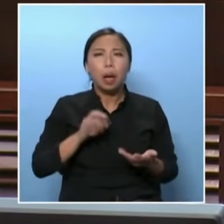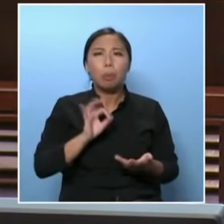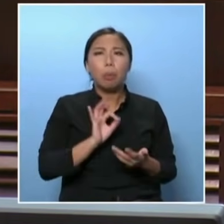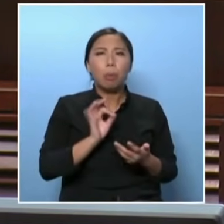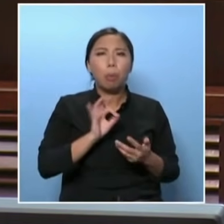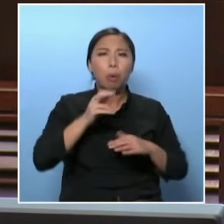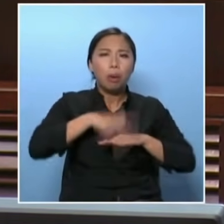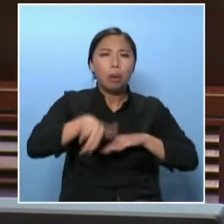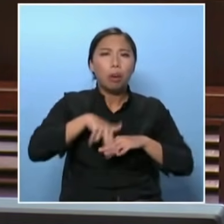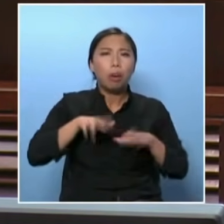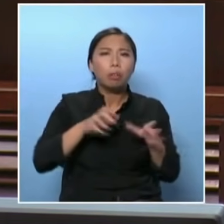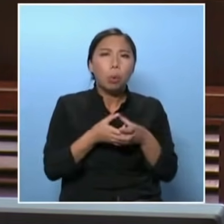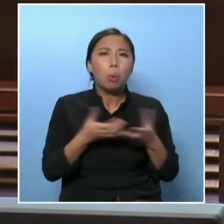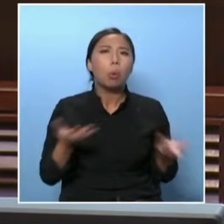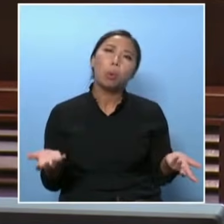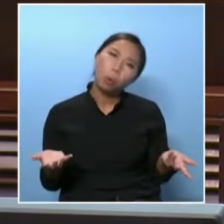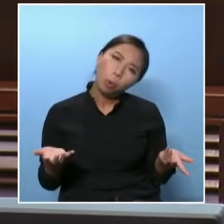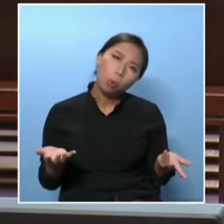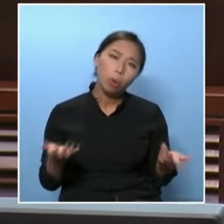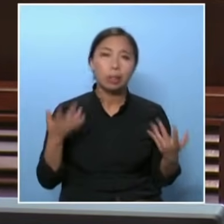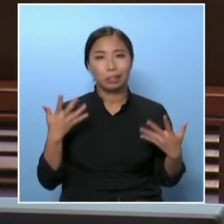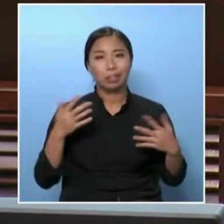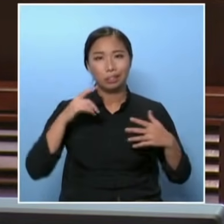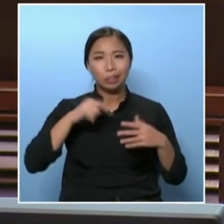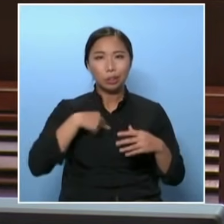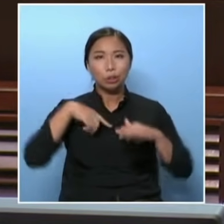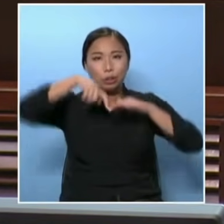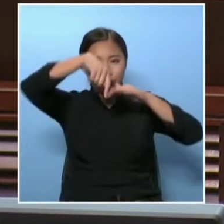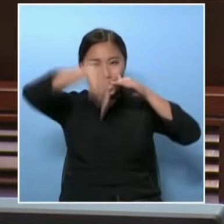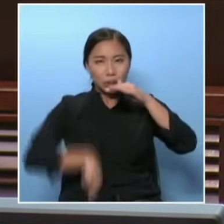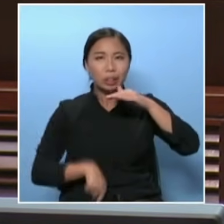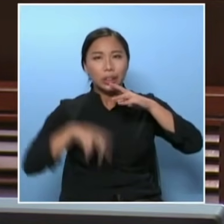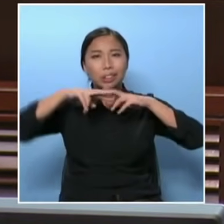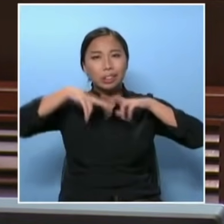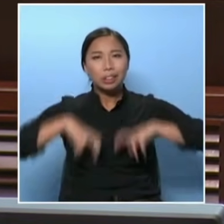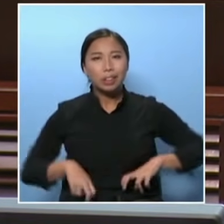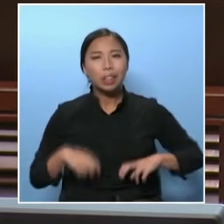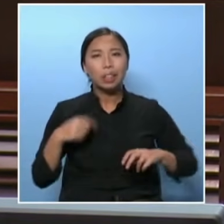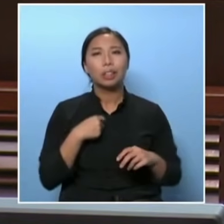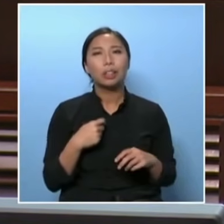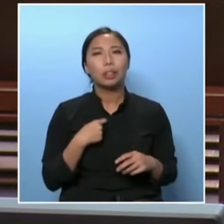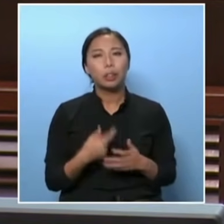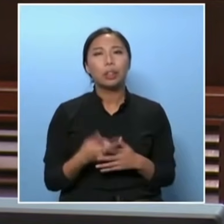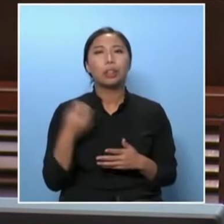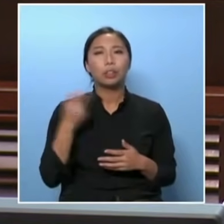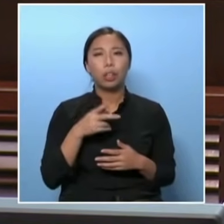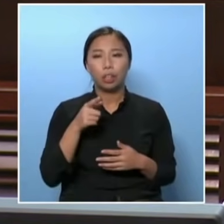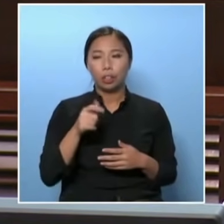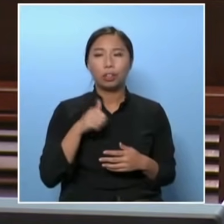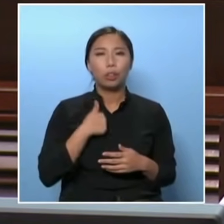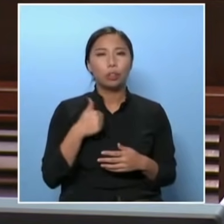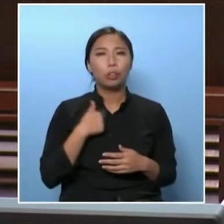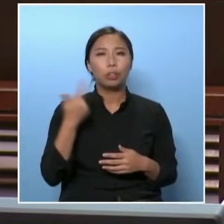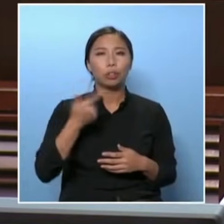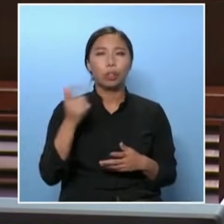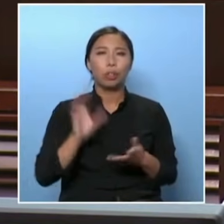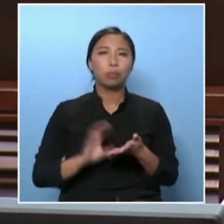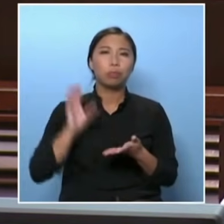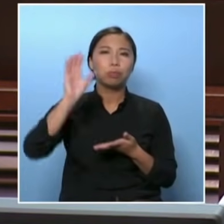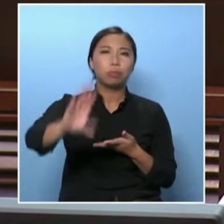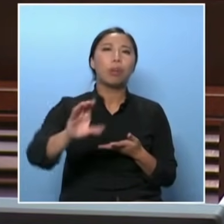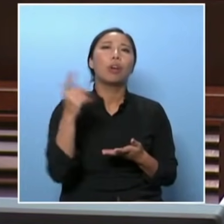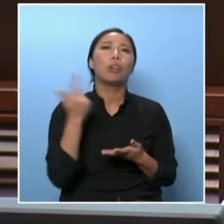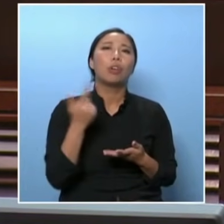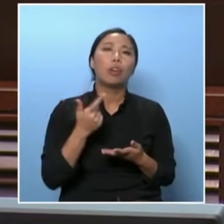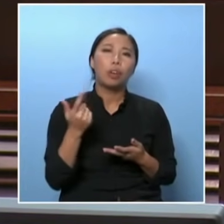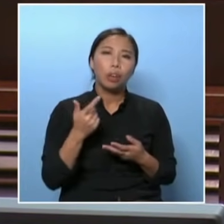果唔係咧，就真應該做一個有深度啲嘅研究，因為長遠我哋仲需要教師，並且擺咗好多資源喺教育大